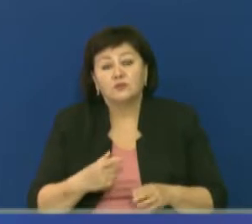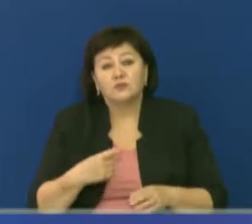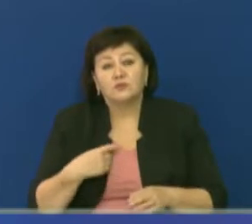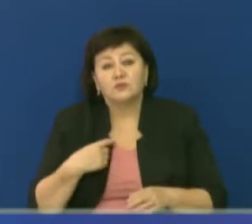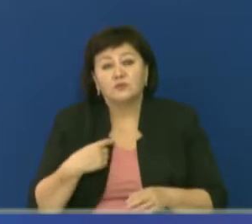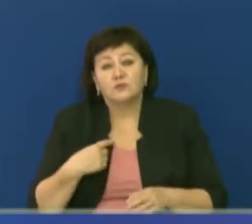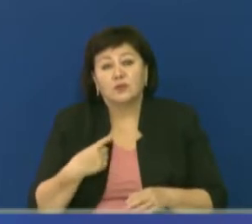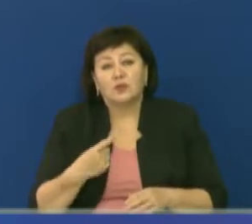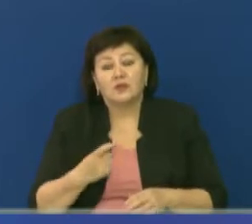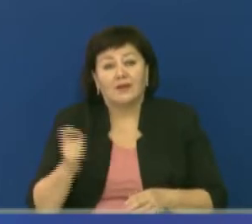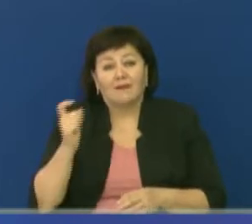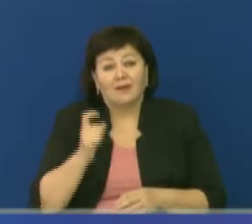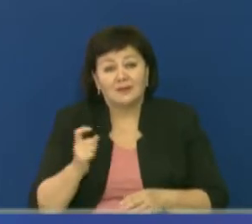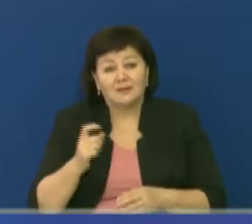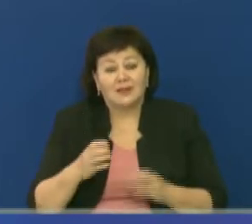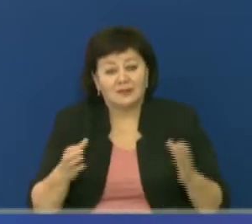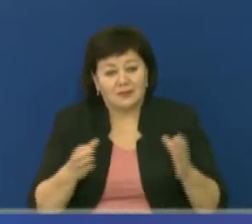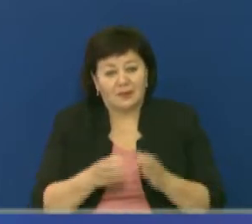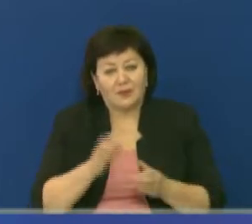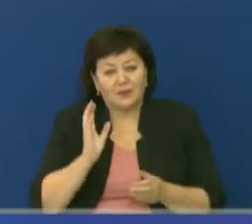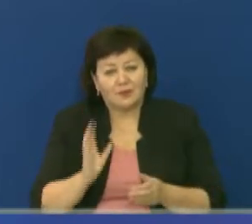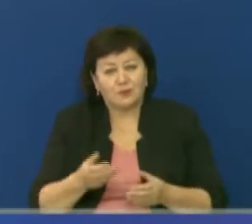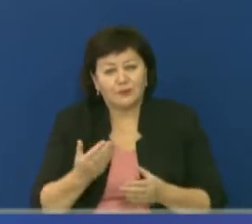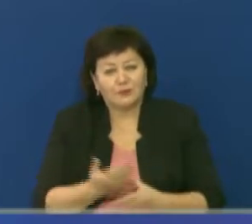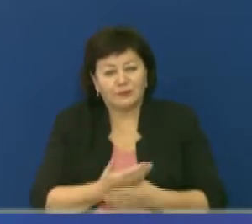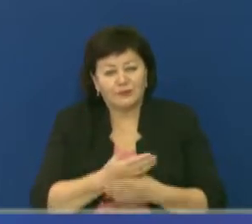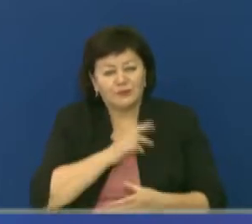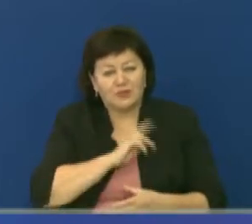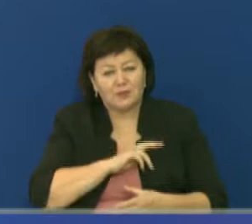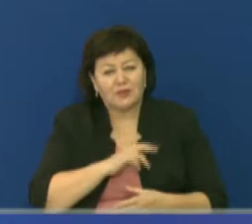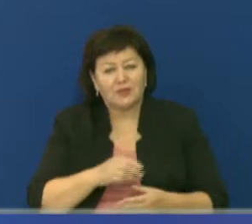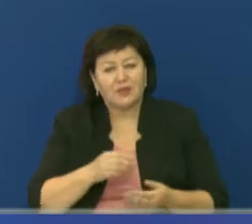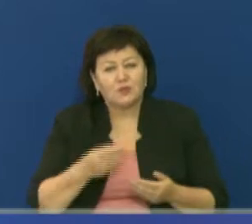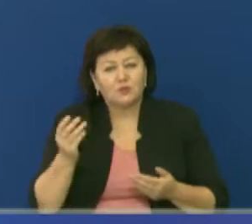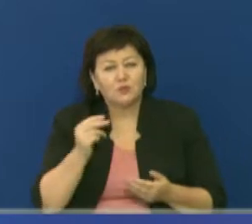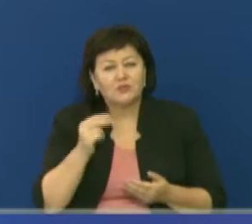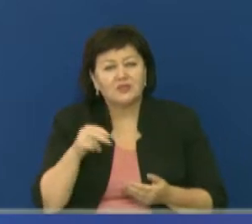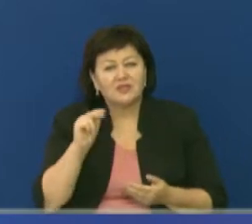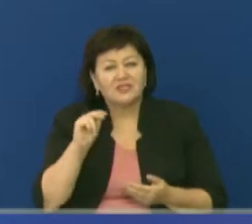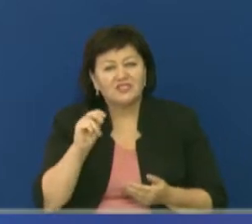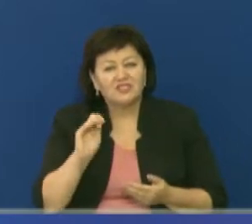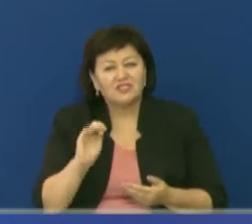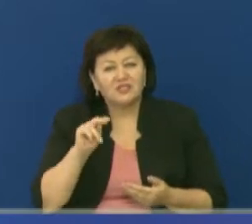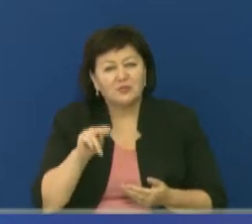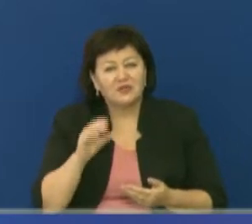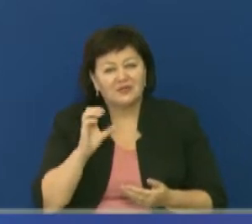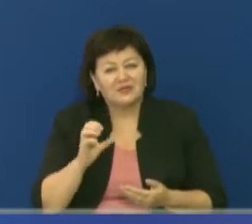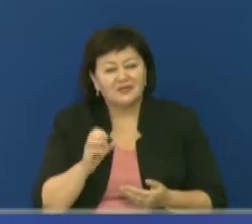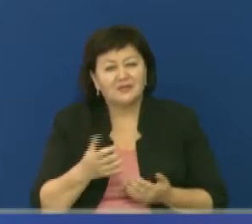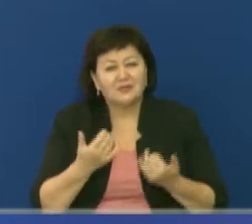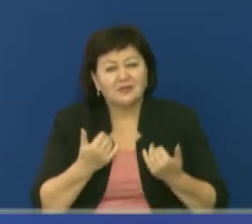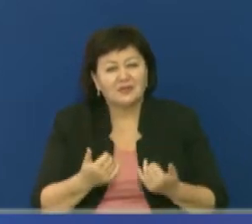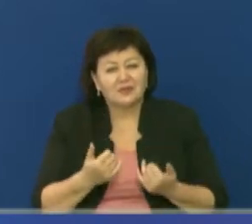из Усть-Каменогорска. Более того, рассматривается вопрос об установке GPS-навигации на автобусах, которые сейчас не отображаются